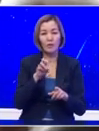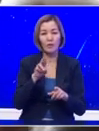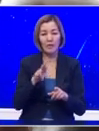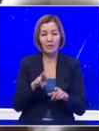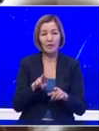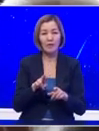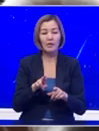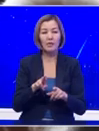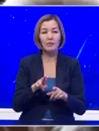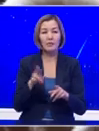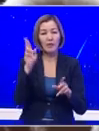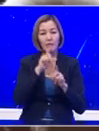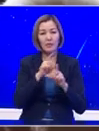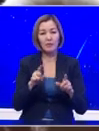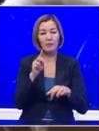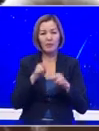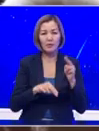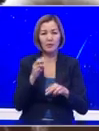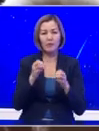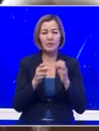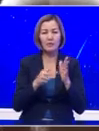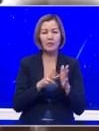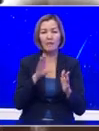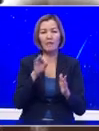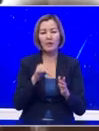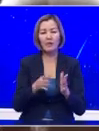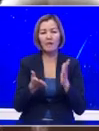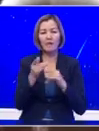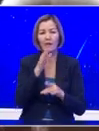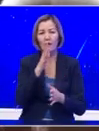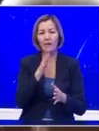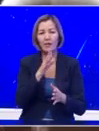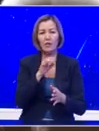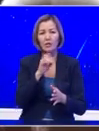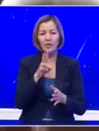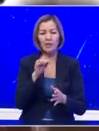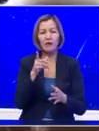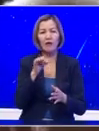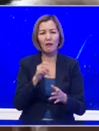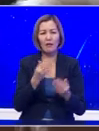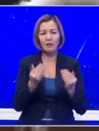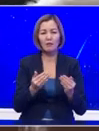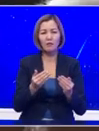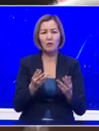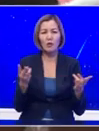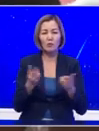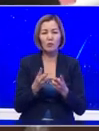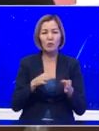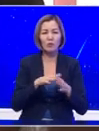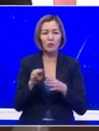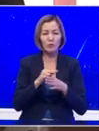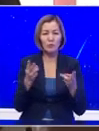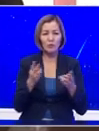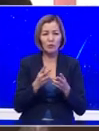Это образовательное учреждение построили в 18 веке, еще во времена Жангирхана. Сегодня эта школа нуждается в